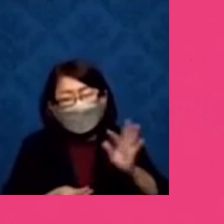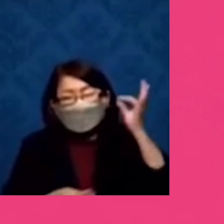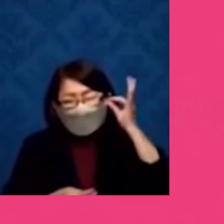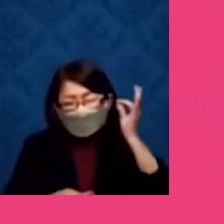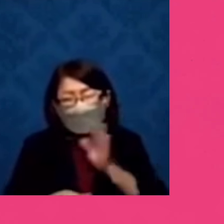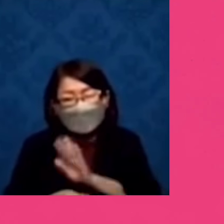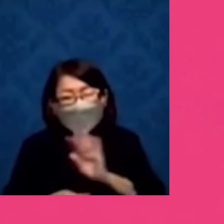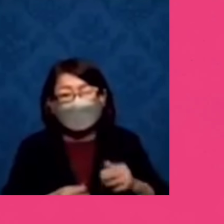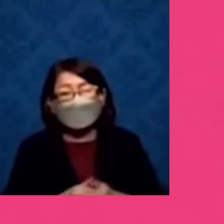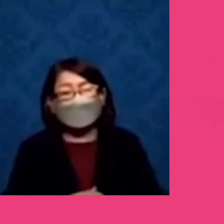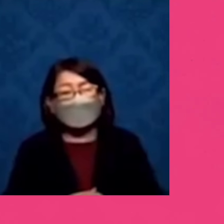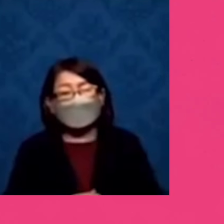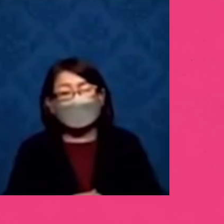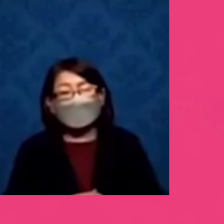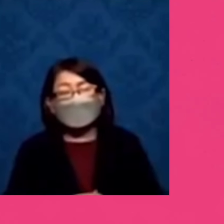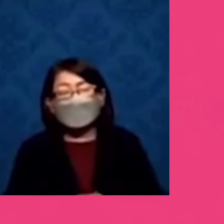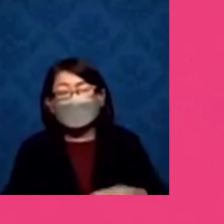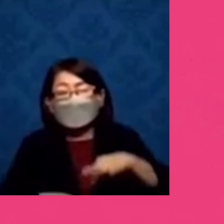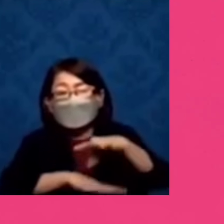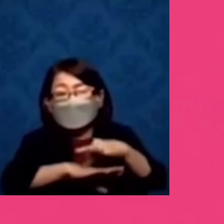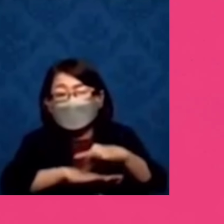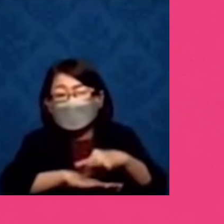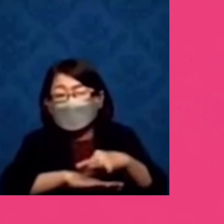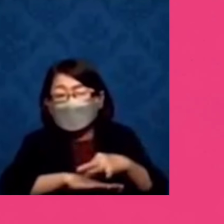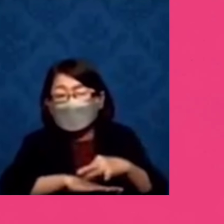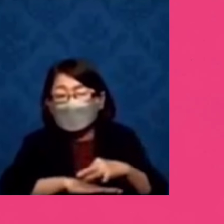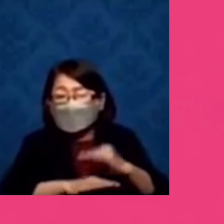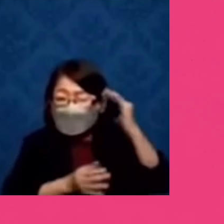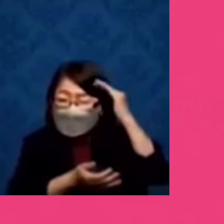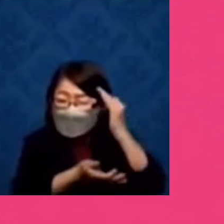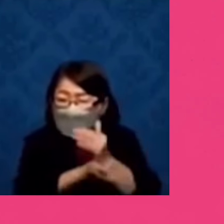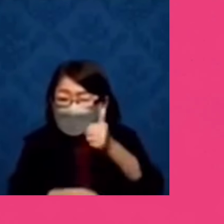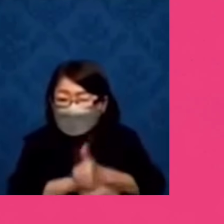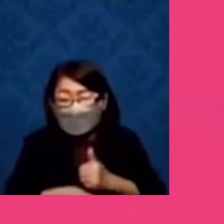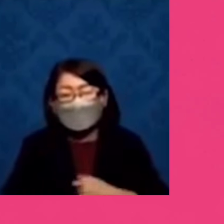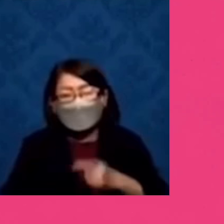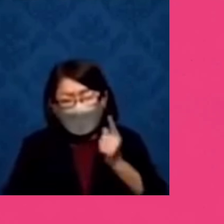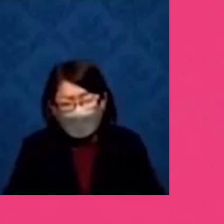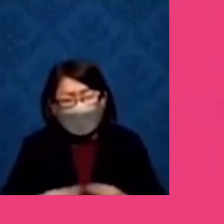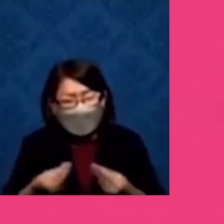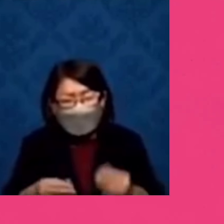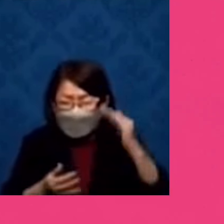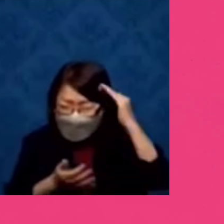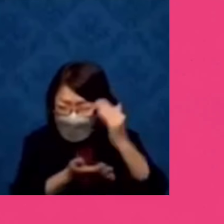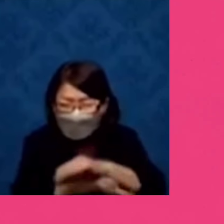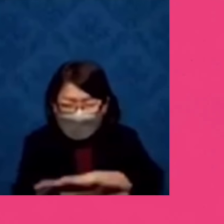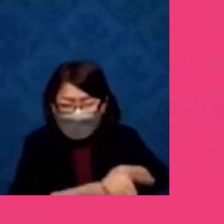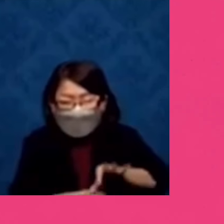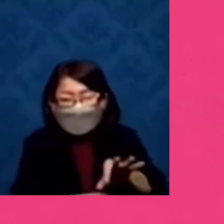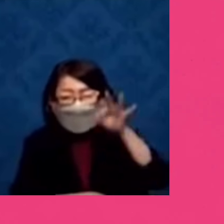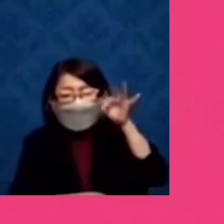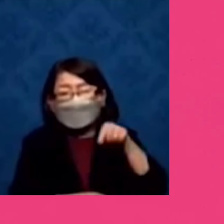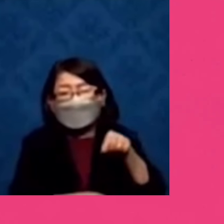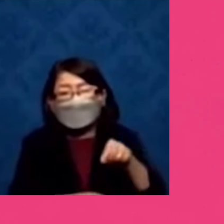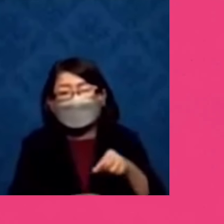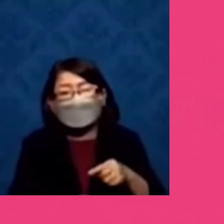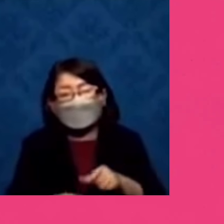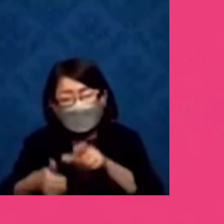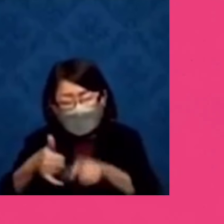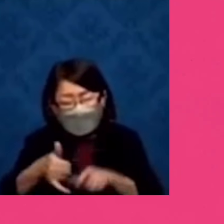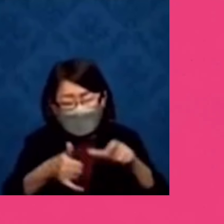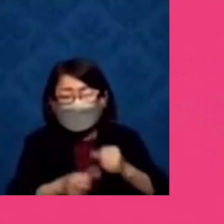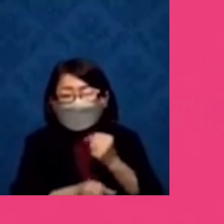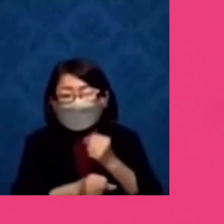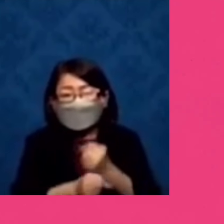ในแต่ว่าตำรวจชาติผมก็ให้ผอ.ตำรวจเข้าไปคนพิจารณาร่วมคณะทำงานขึ้นมานะครับจะมีบทอะไรก็แล้วแต่ที่ท่านกล่า